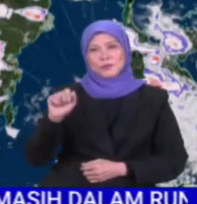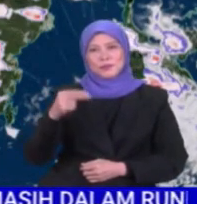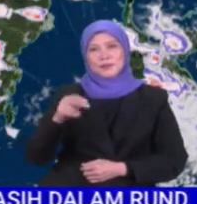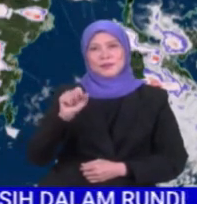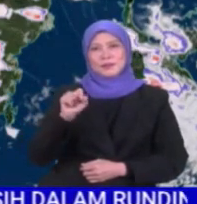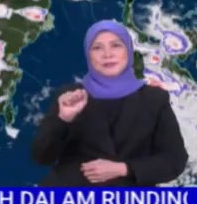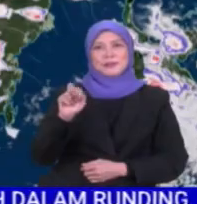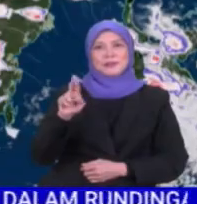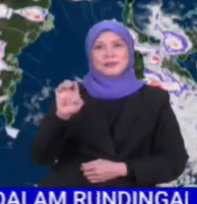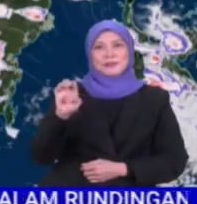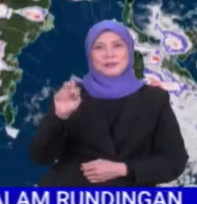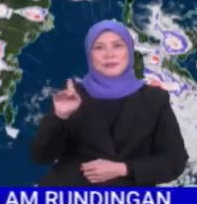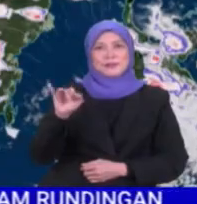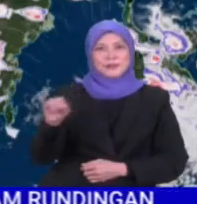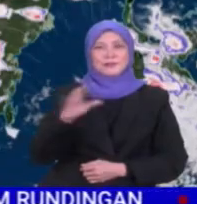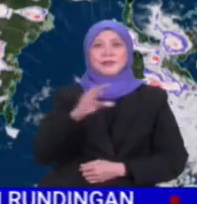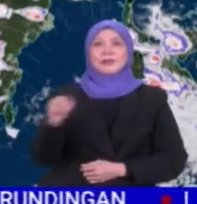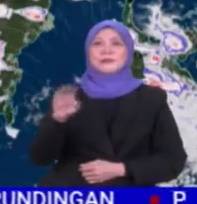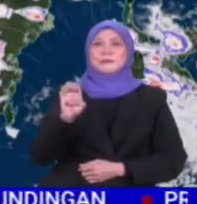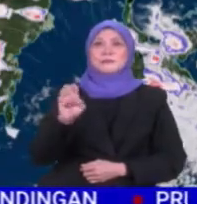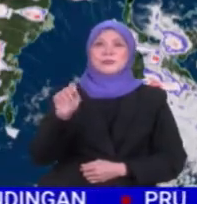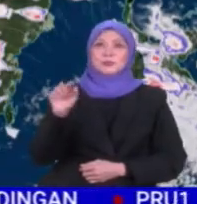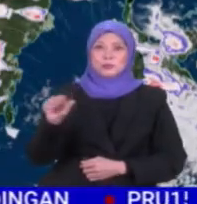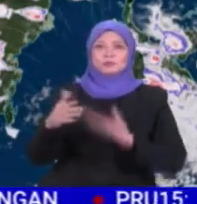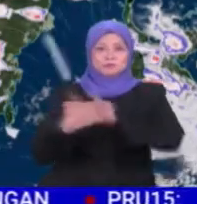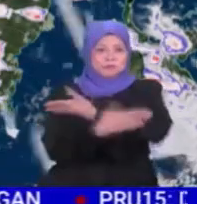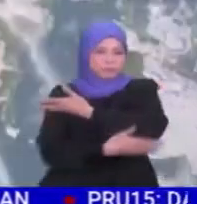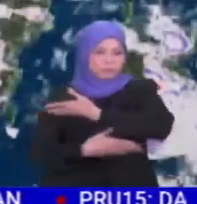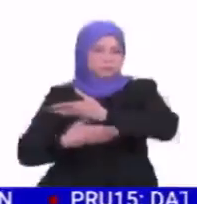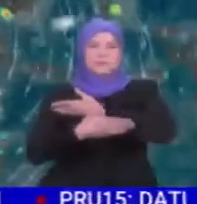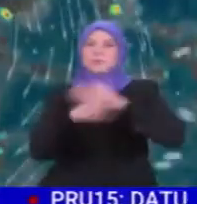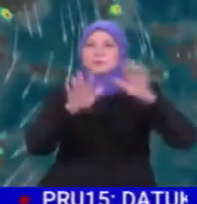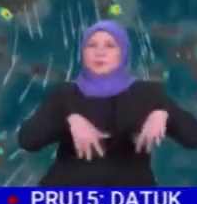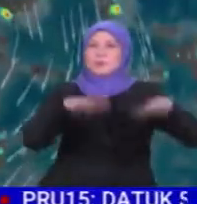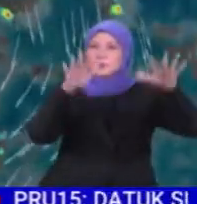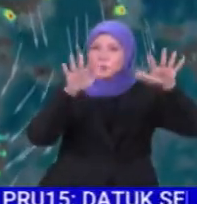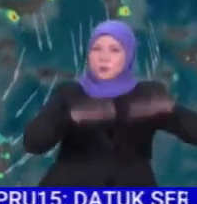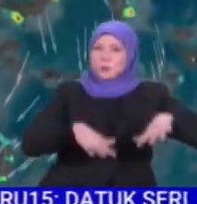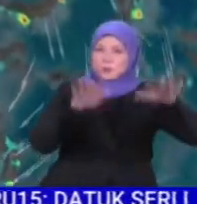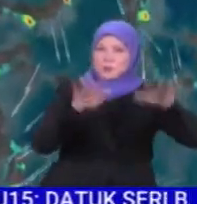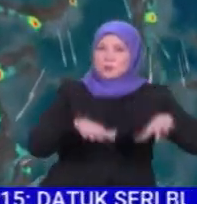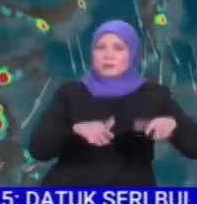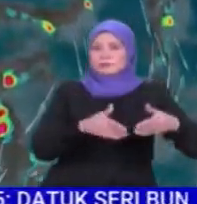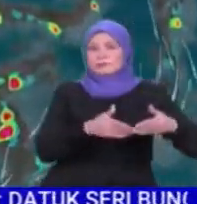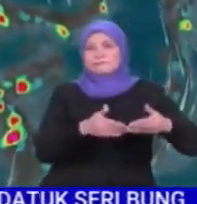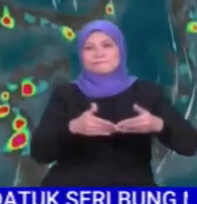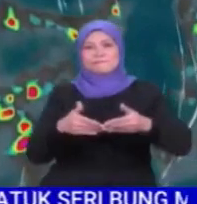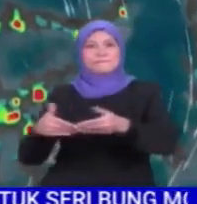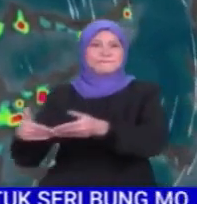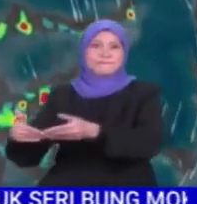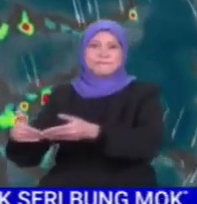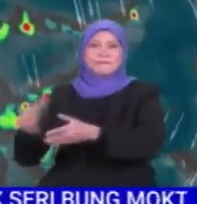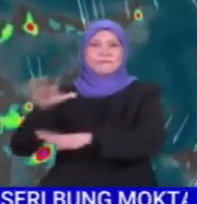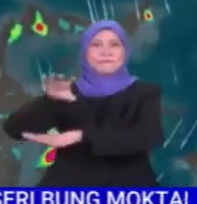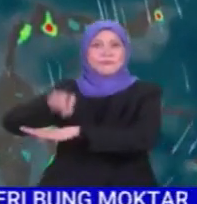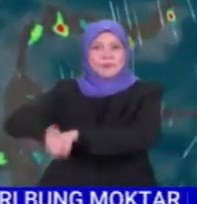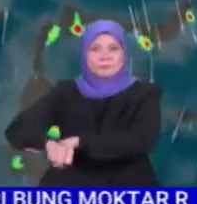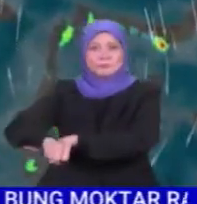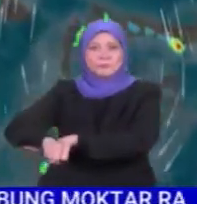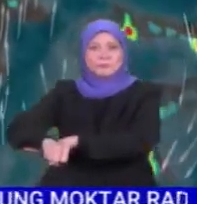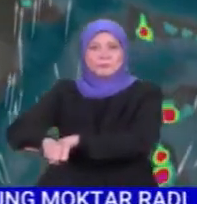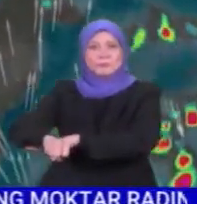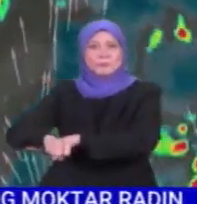dan juga di bahagian Betong. Baik, hujan yang berlaku ini kita jangkakan boleh berlanjutan sehingga ke malam